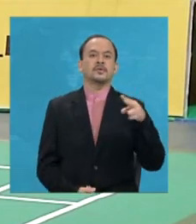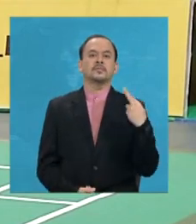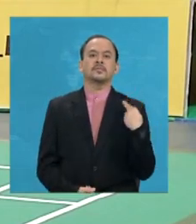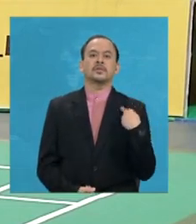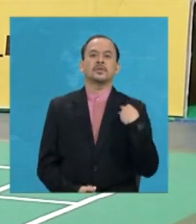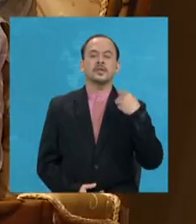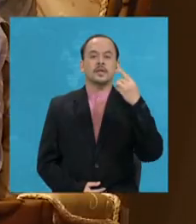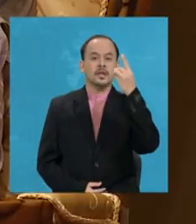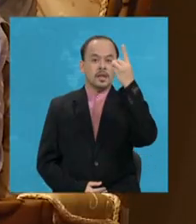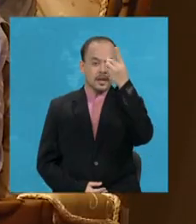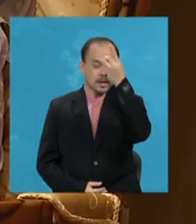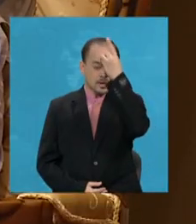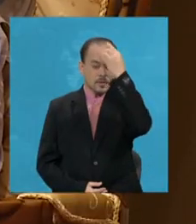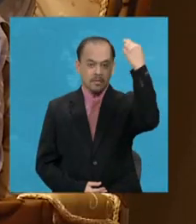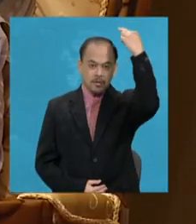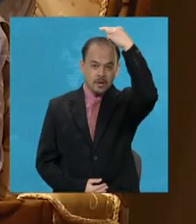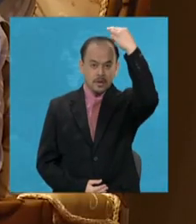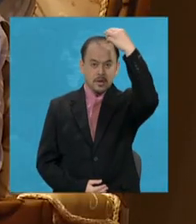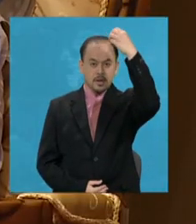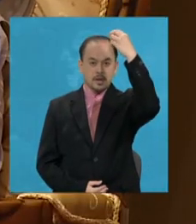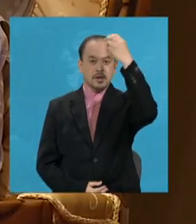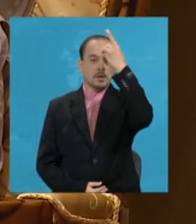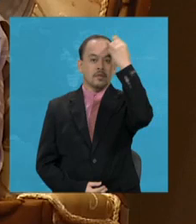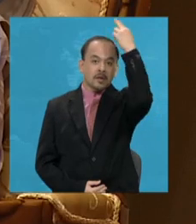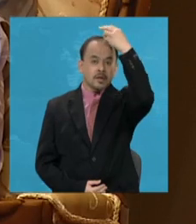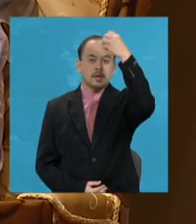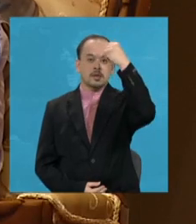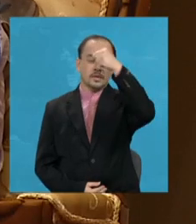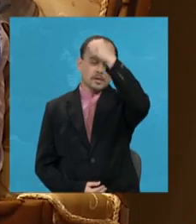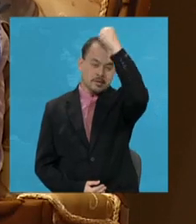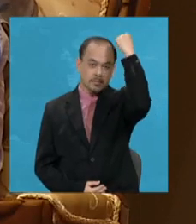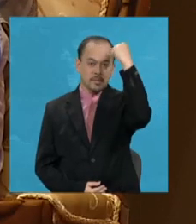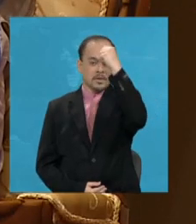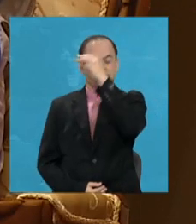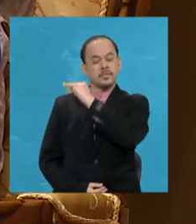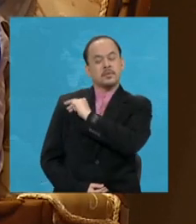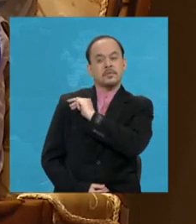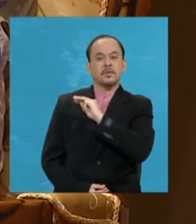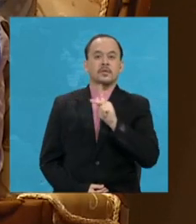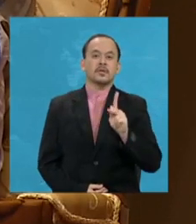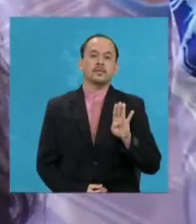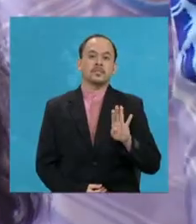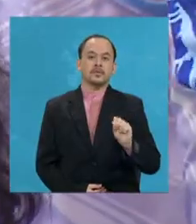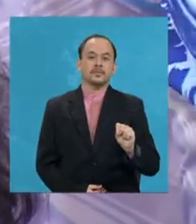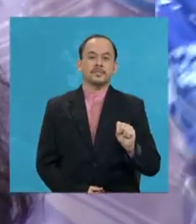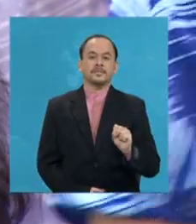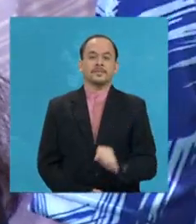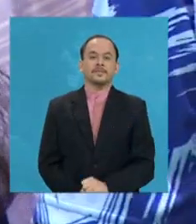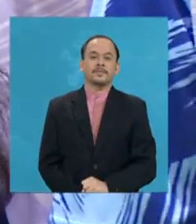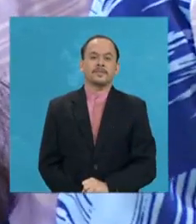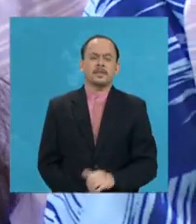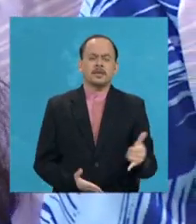awal Haji Amir Unes sanbein orang kaya Sevel mulut atau seribu duka jabidin menteri kebudayaan belia dan sukan